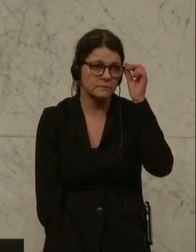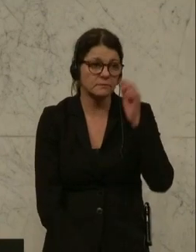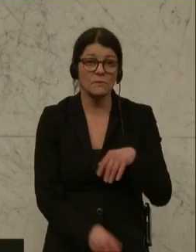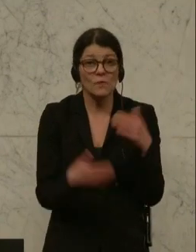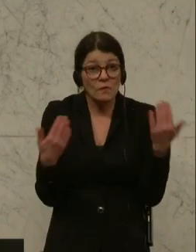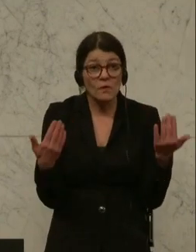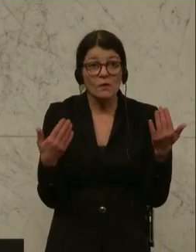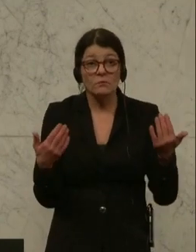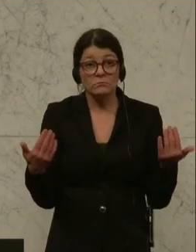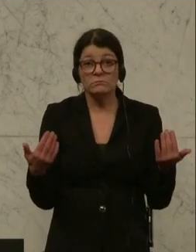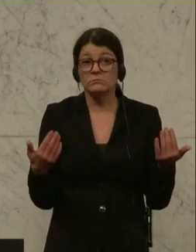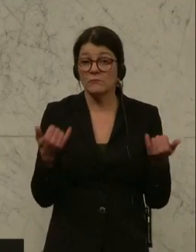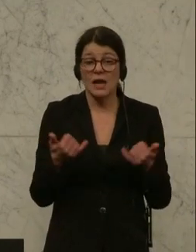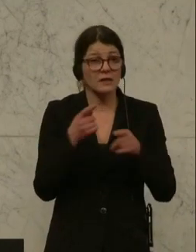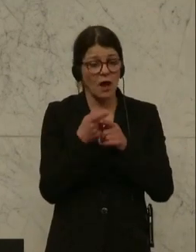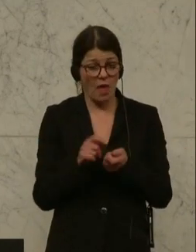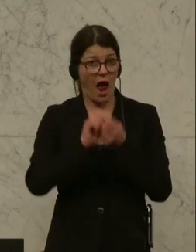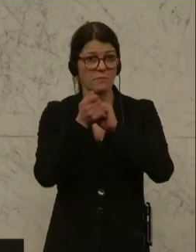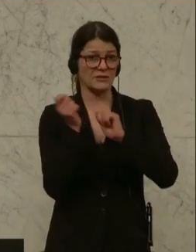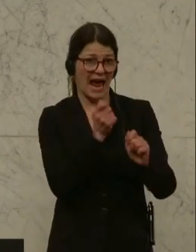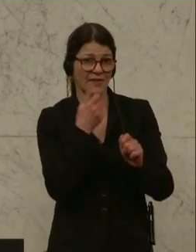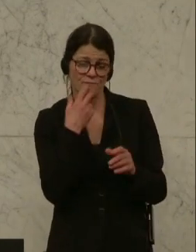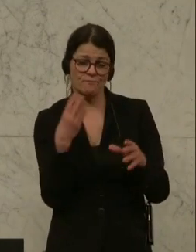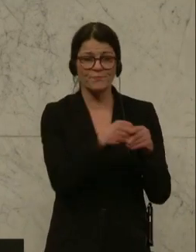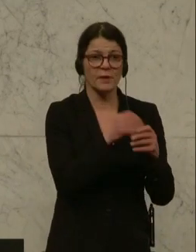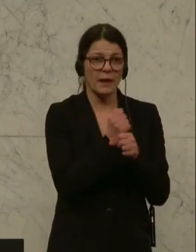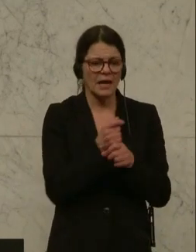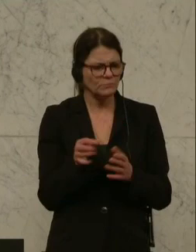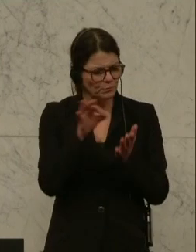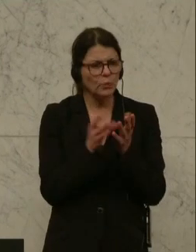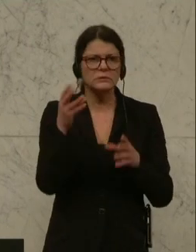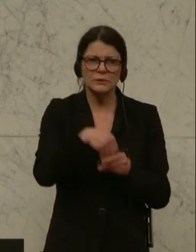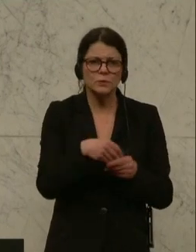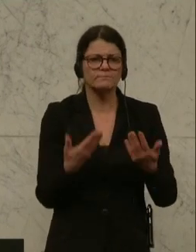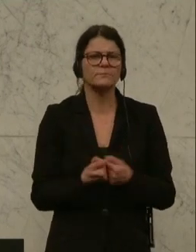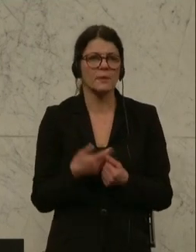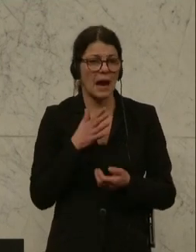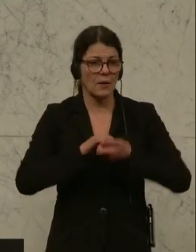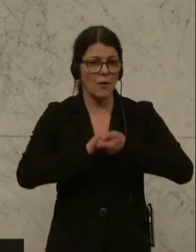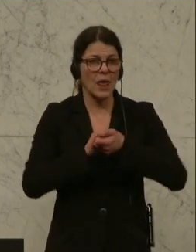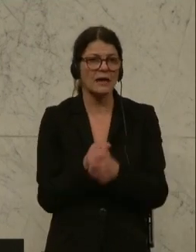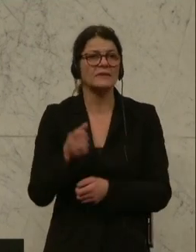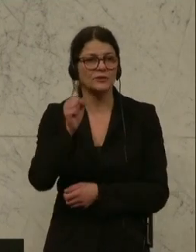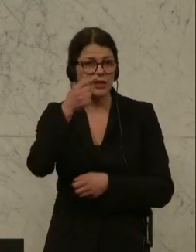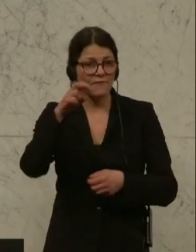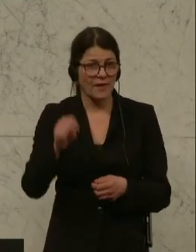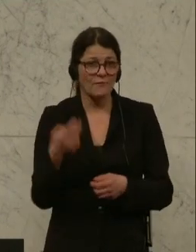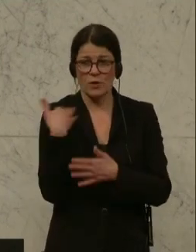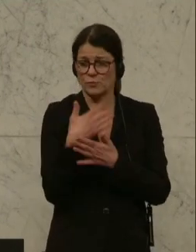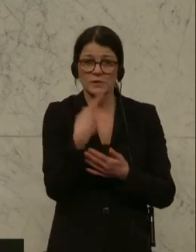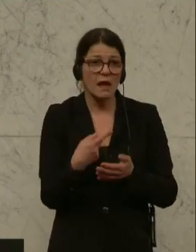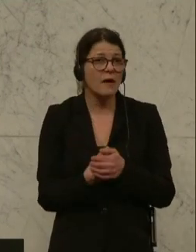und damit darf ich noch den Abänderungsantrag Einbringen der den Punkt beinhaltet den mein Kollege Harald Stefan schon gesagt hat